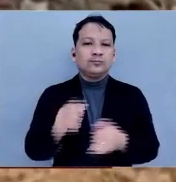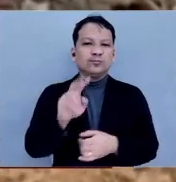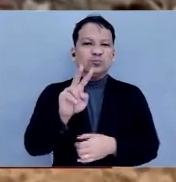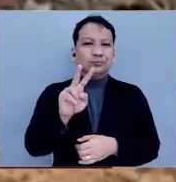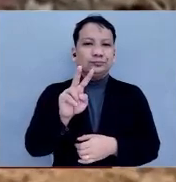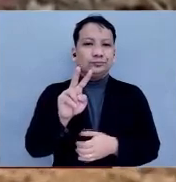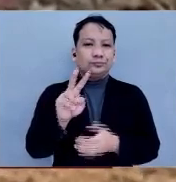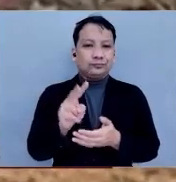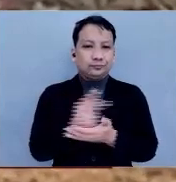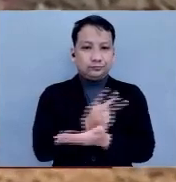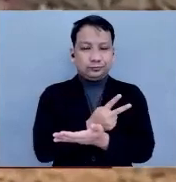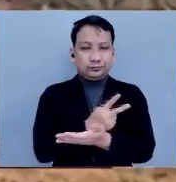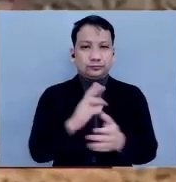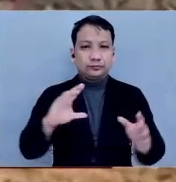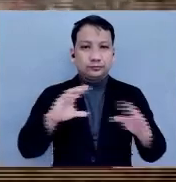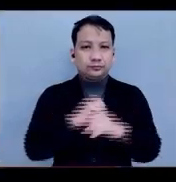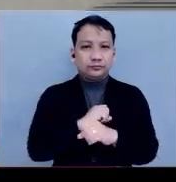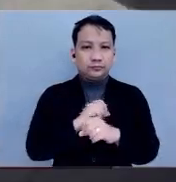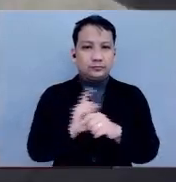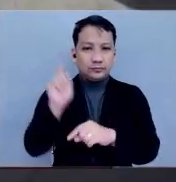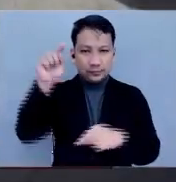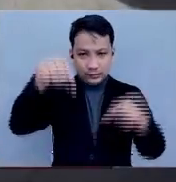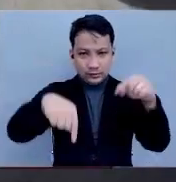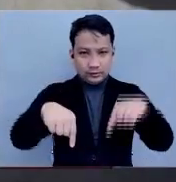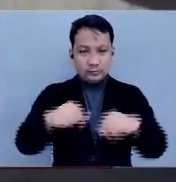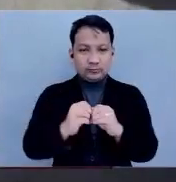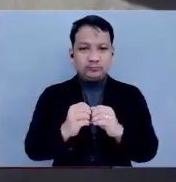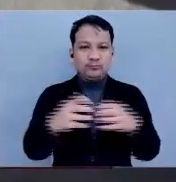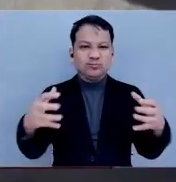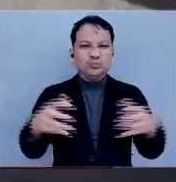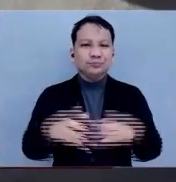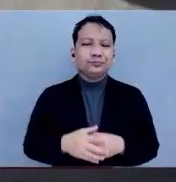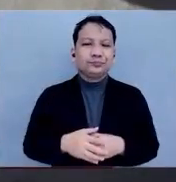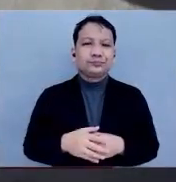bago tapusin ang mga militante sa lugar.